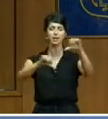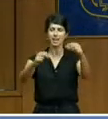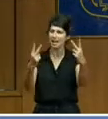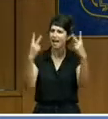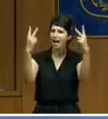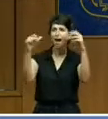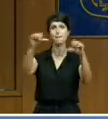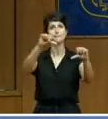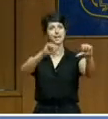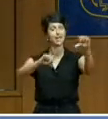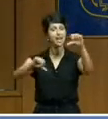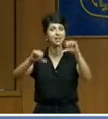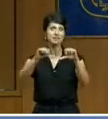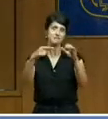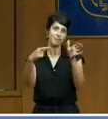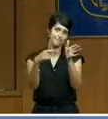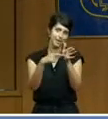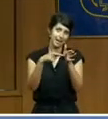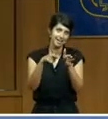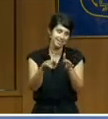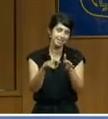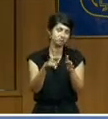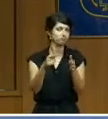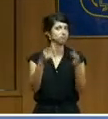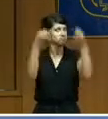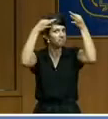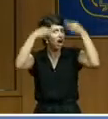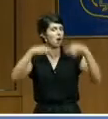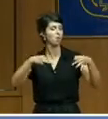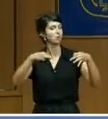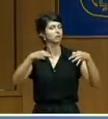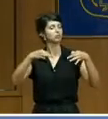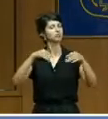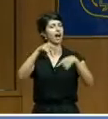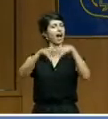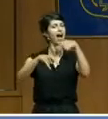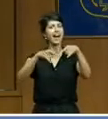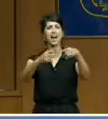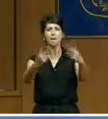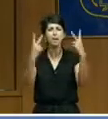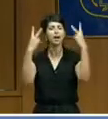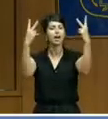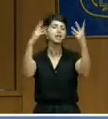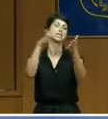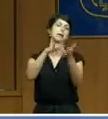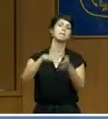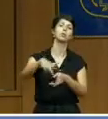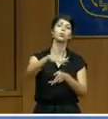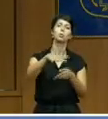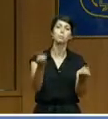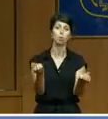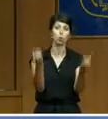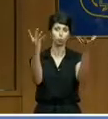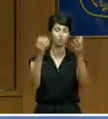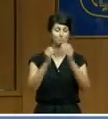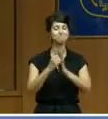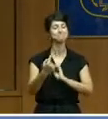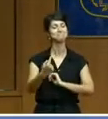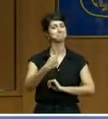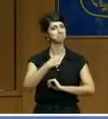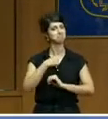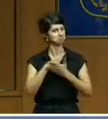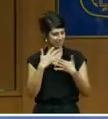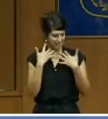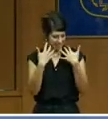מדעי, ולכן ככזה ראוי להיות חיית המודל המרכזית בביולוגיה, ואני